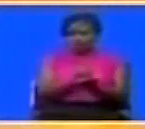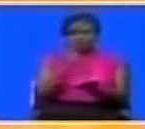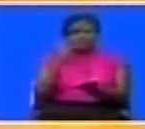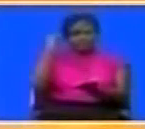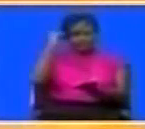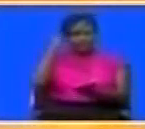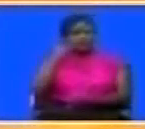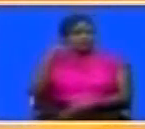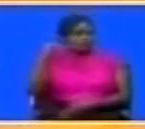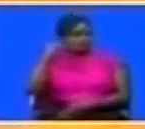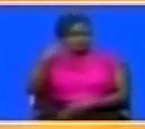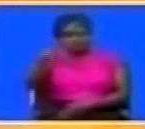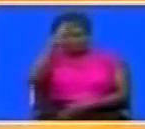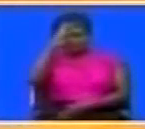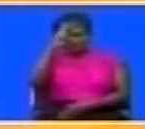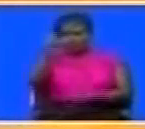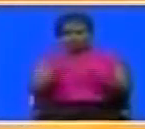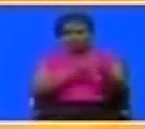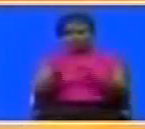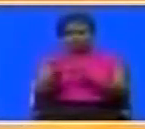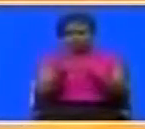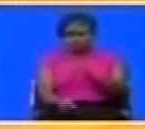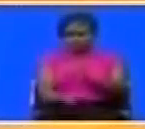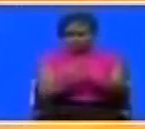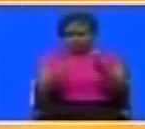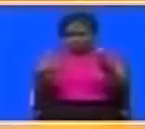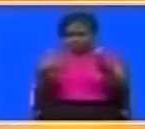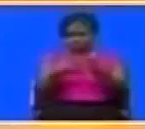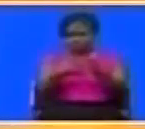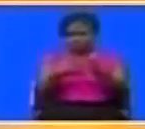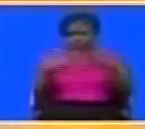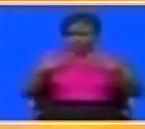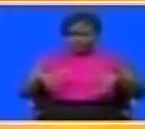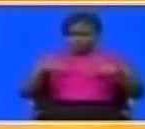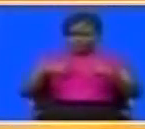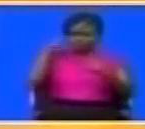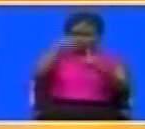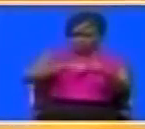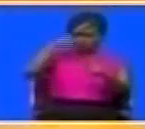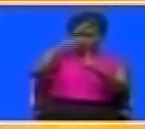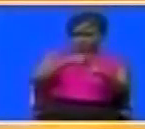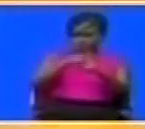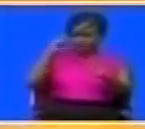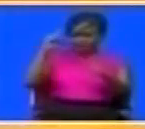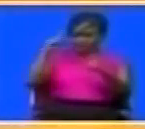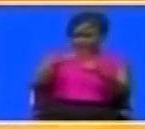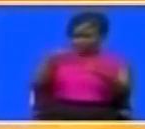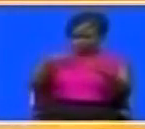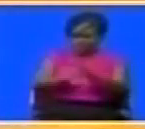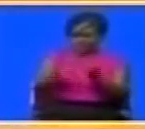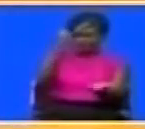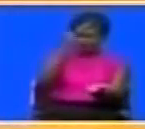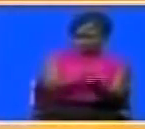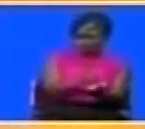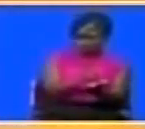kaunti ya Nakuru pale polisi wa kupambana na vurumai walipokizuia kikundi cha wanaharakati walionuia kuzivamia afisi hizo kwa